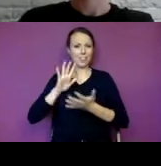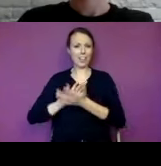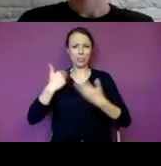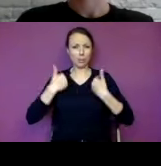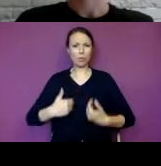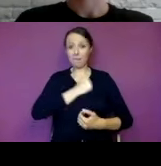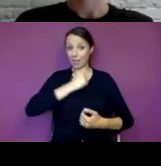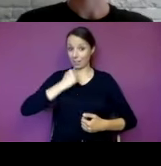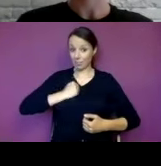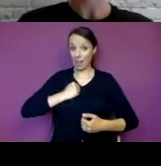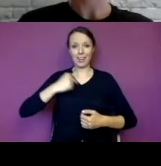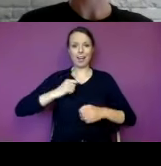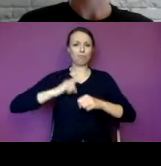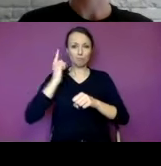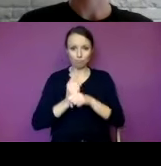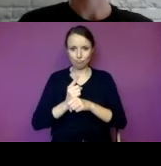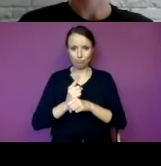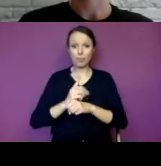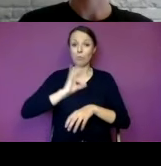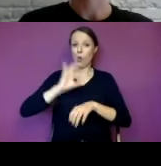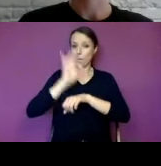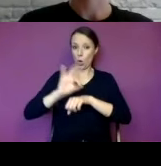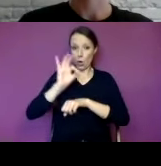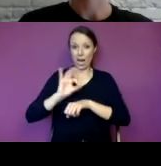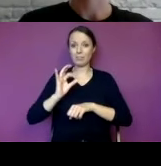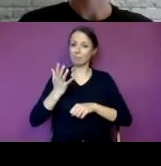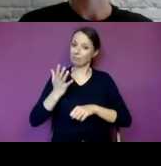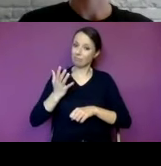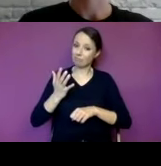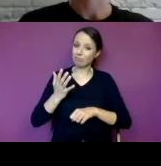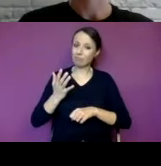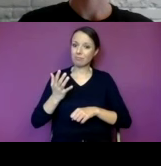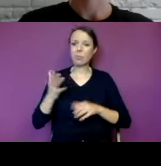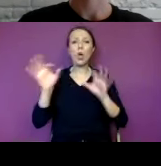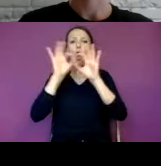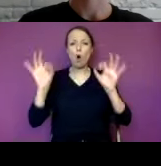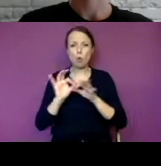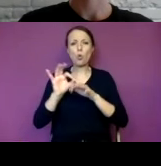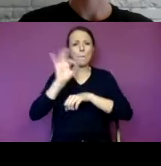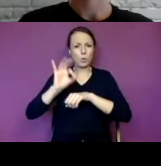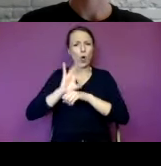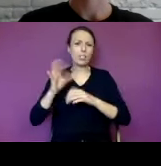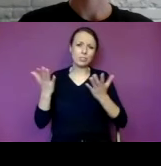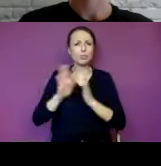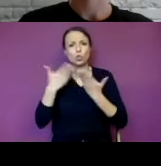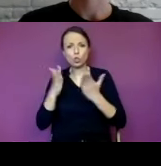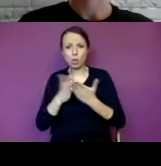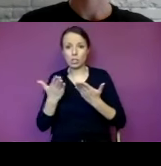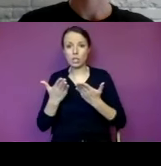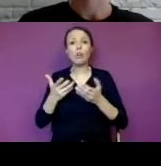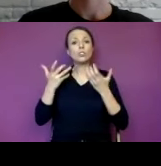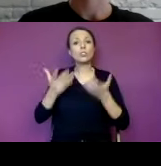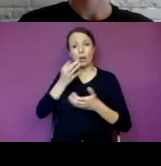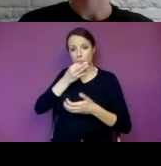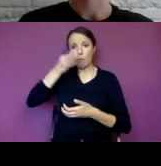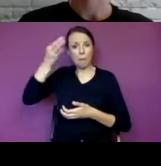zdecydowała się na to, żeby w ramach tych projektów, mówiąc ogólnie w tym momencie książkowych, zadać pytanie